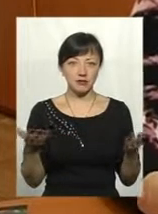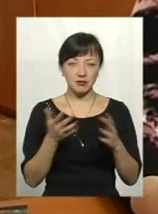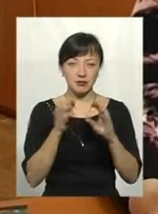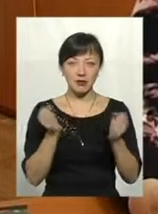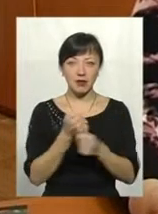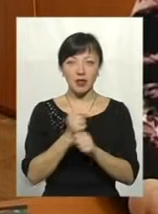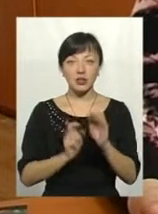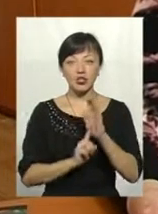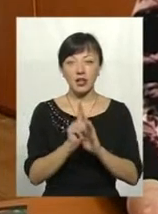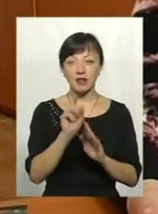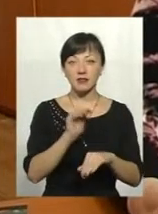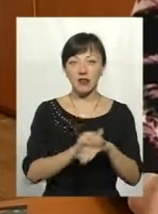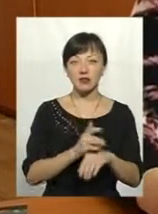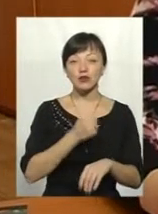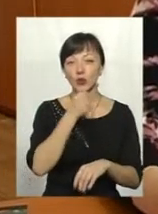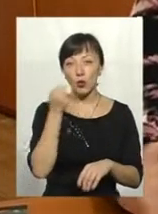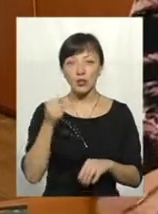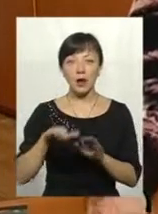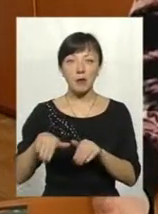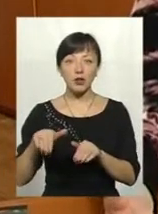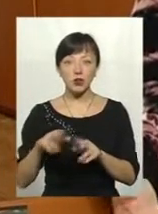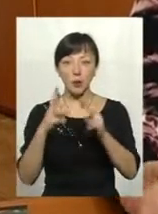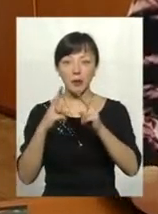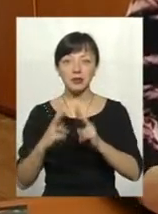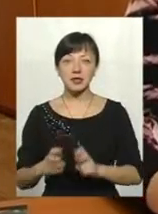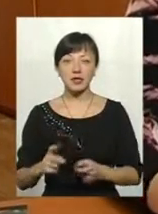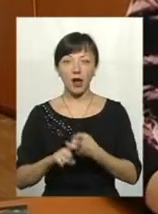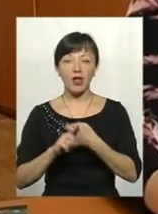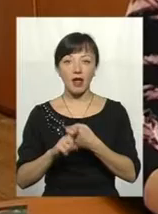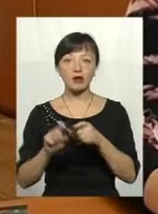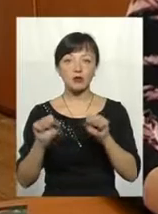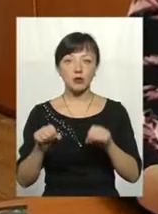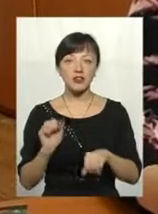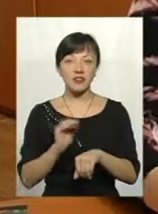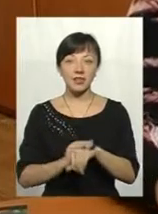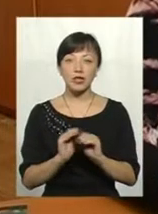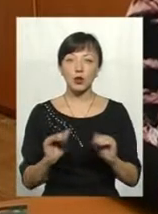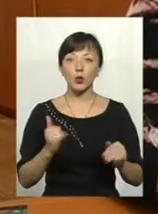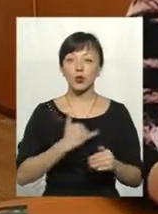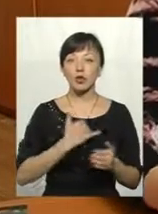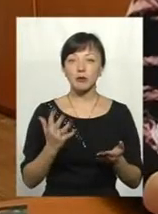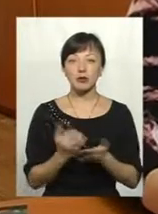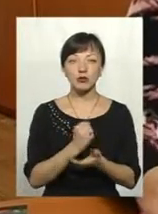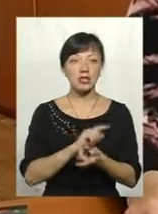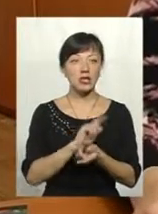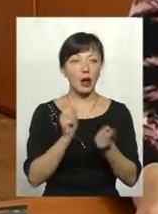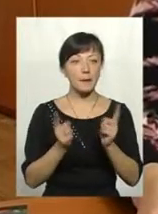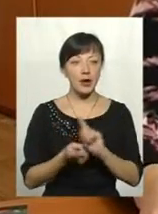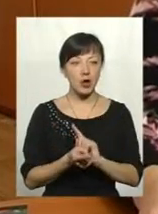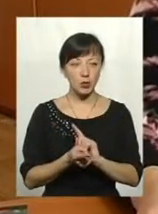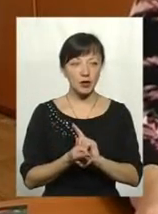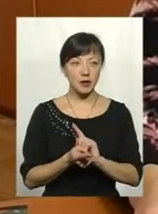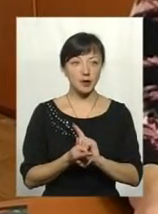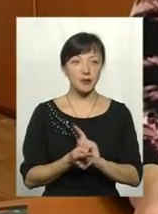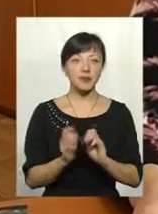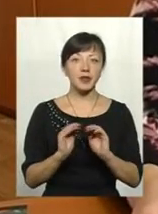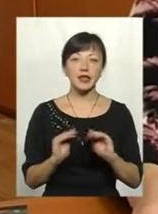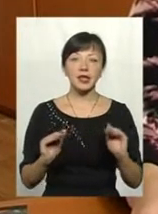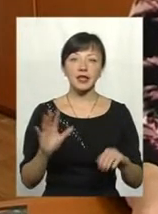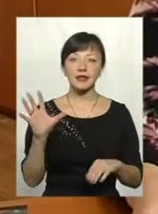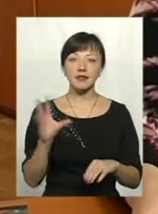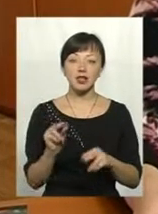сначала должны выявлять взрослых, а потом уже обследовать контакты и можем выявить детей. У нас же получилось наоборот. Значит, дети эти